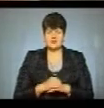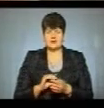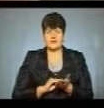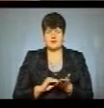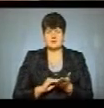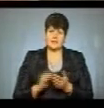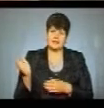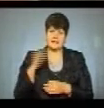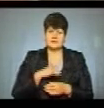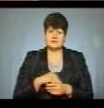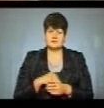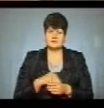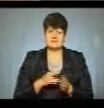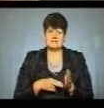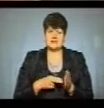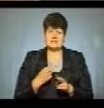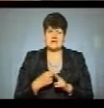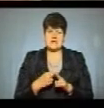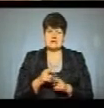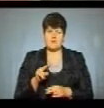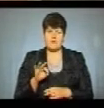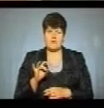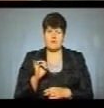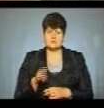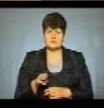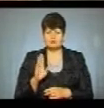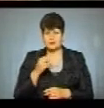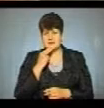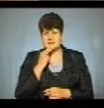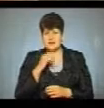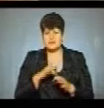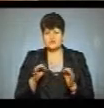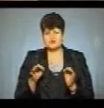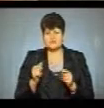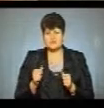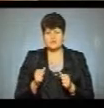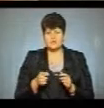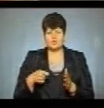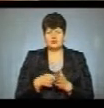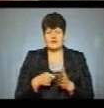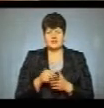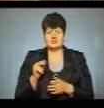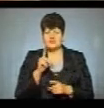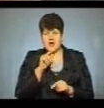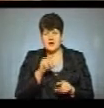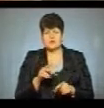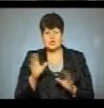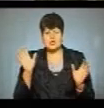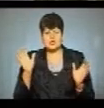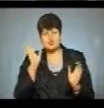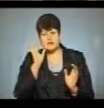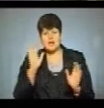написати, а поїхали в залізний порт. Будемо їсти лапшу, сидіти, годувати чайок і слухати, як море